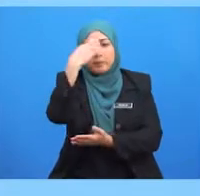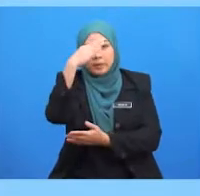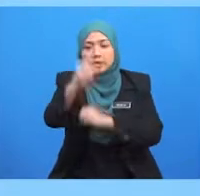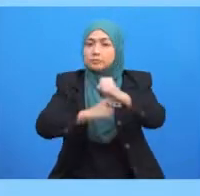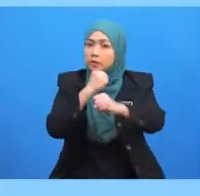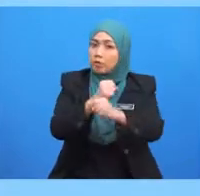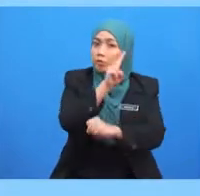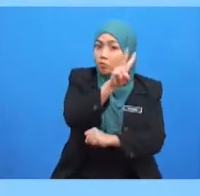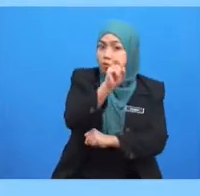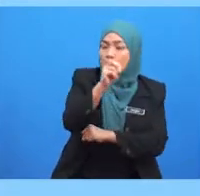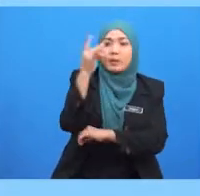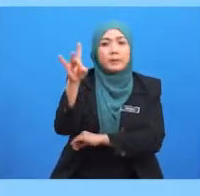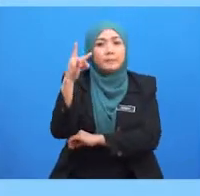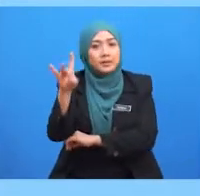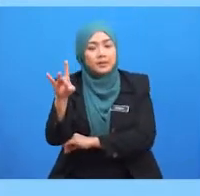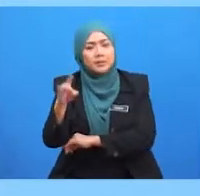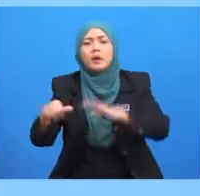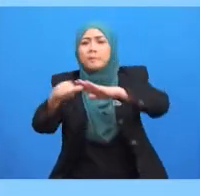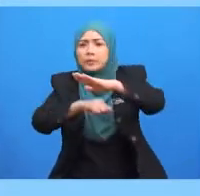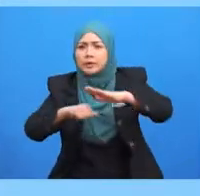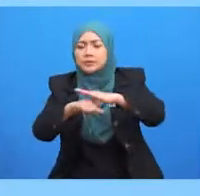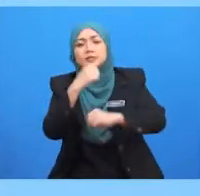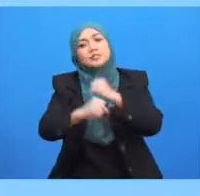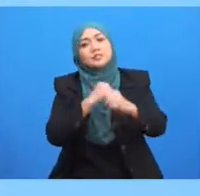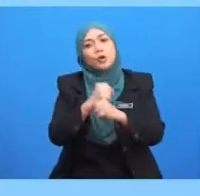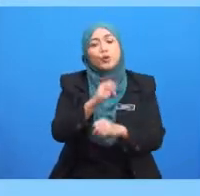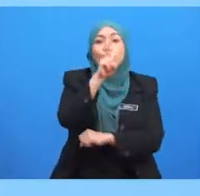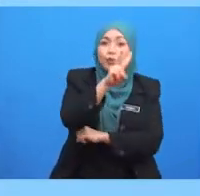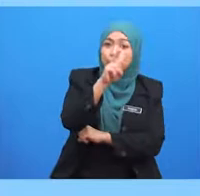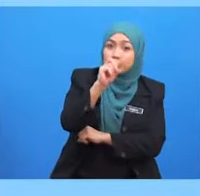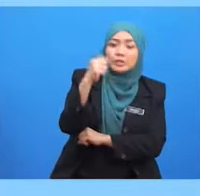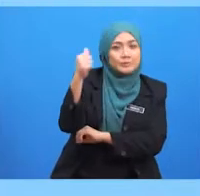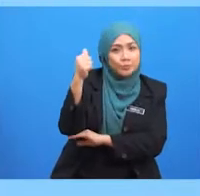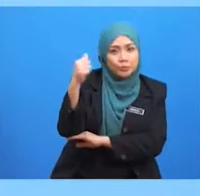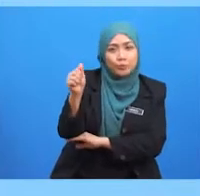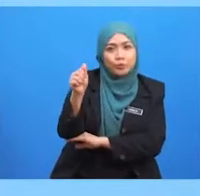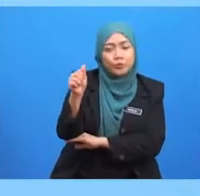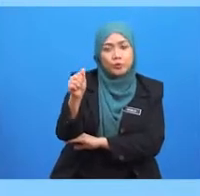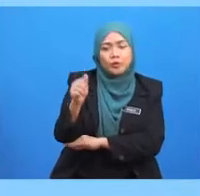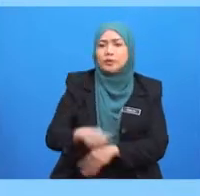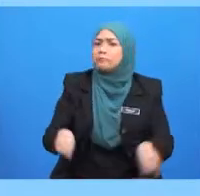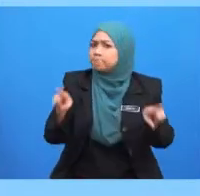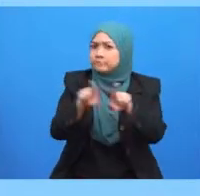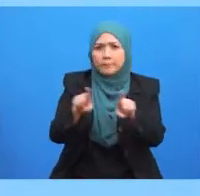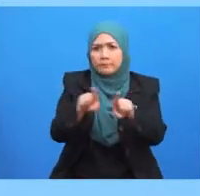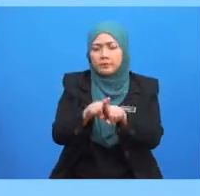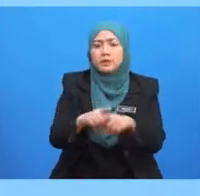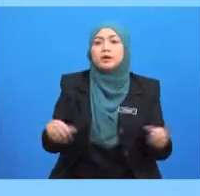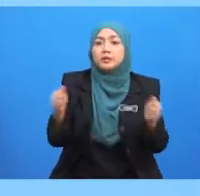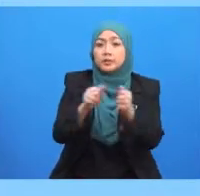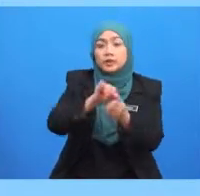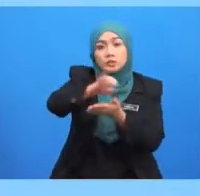bagi tahun 2018 berasaskan tahun 2010 adalah sama dengan